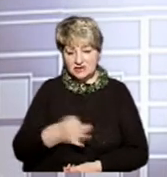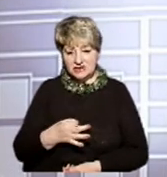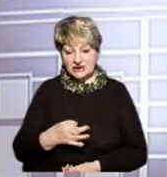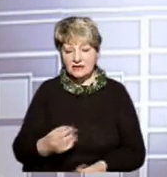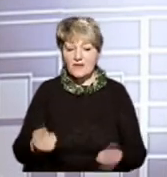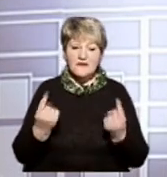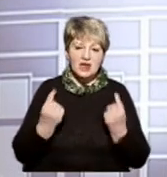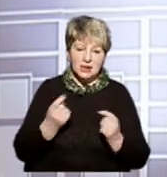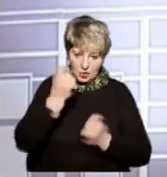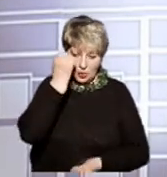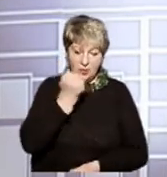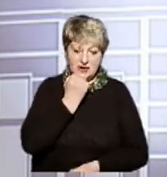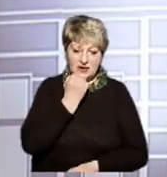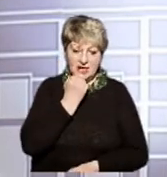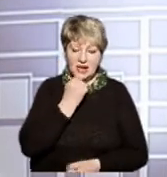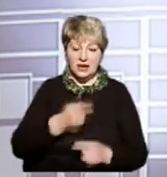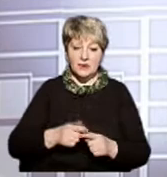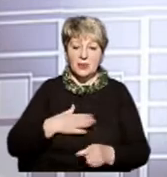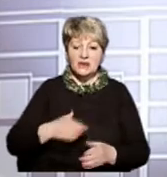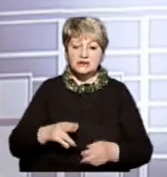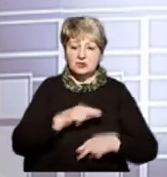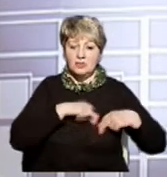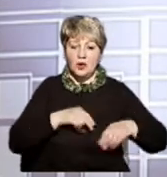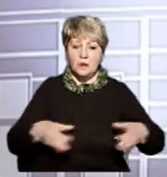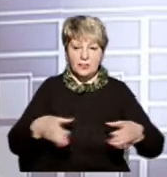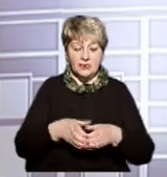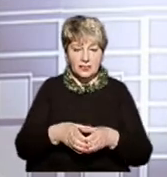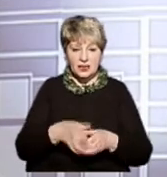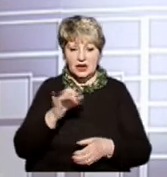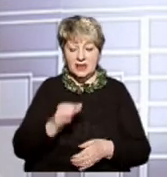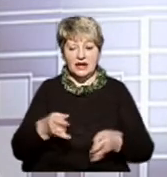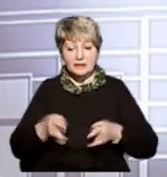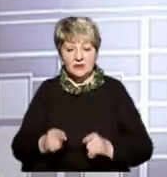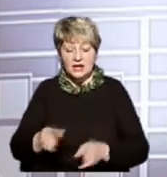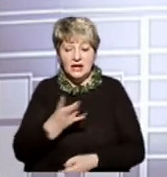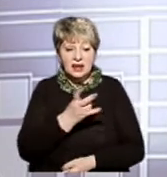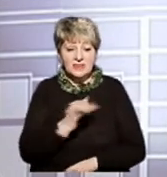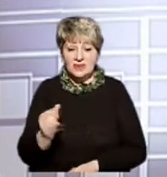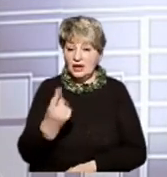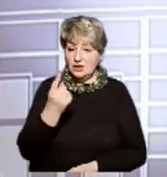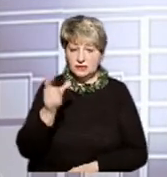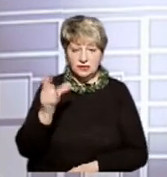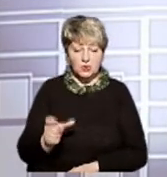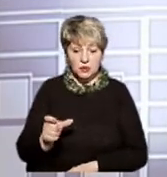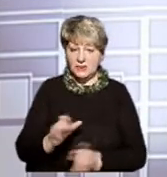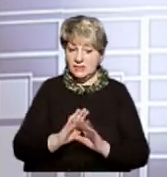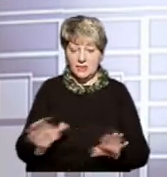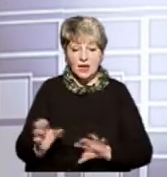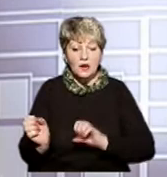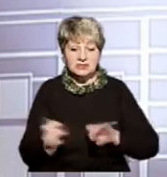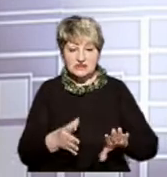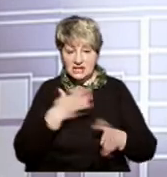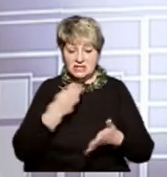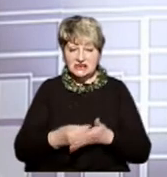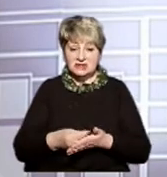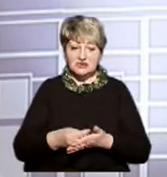вагітних, так і своєму персоналу, тому що в мене ні одна людина не покинула під час війни свій бойовий пост. Тому що я рахую, що